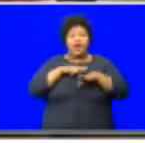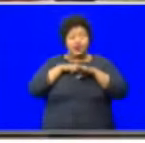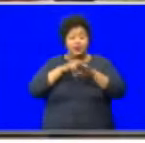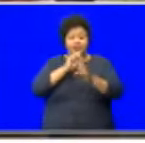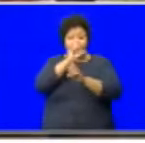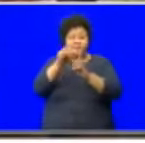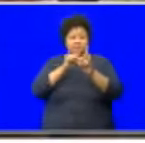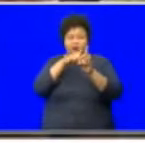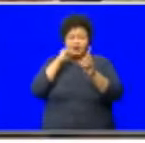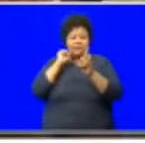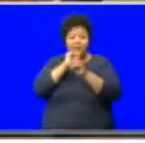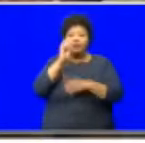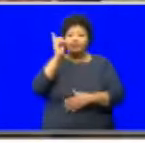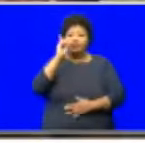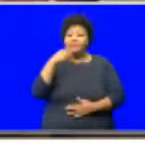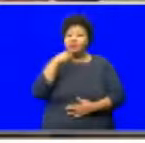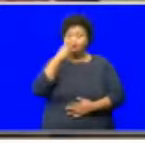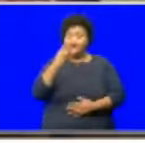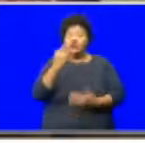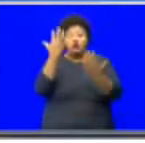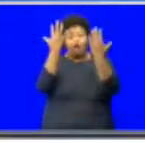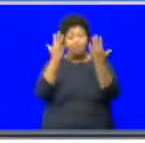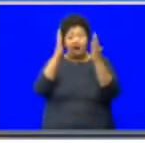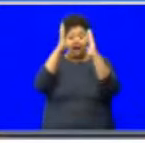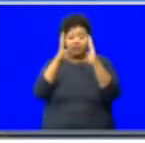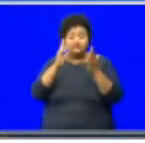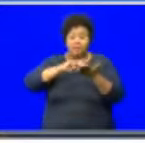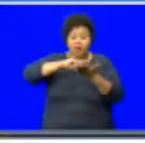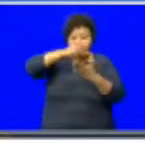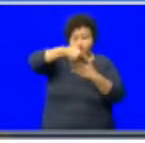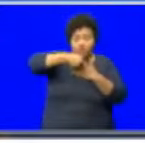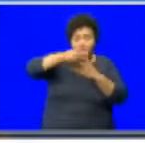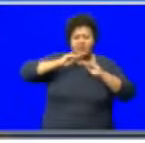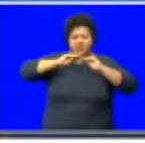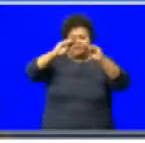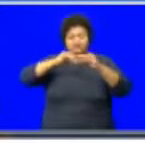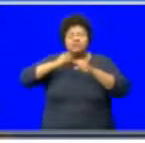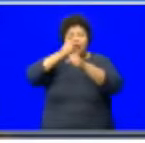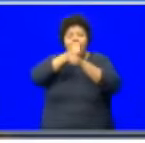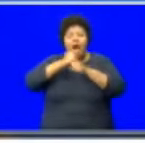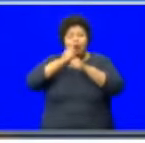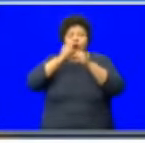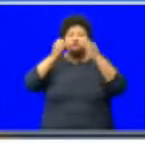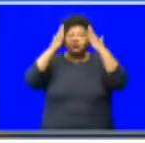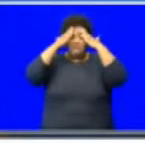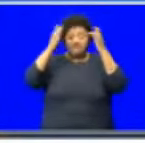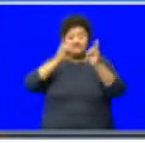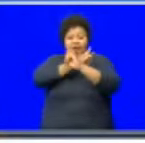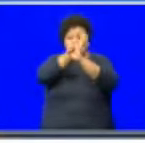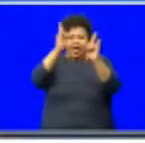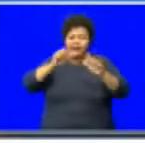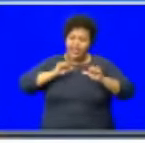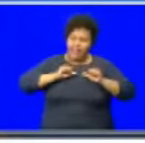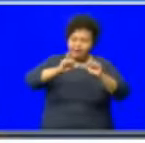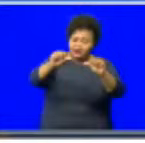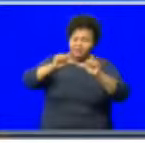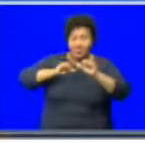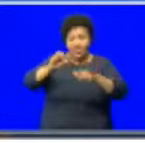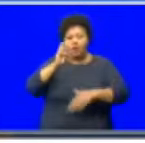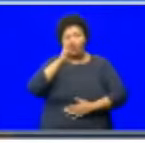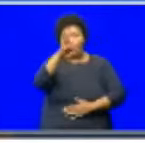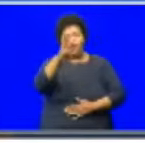ubani tinhlelo tekufundisa sive ngetengqondo sitawafaka lamagama lokuthi bantu bazame